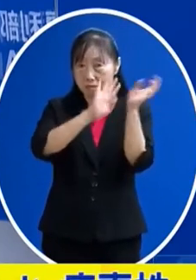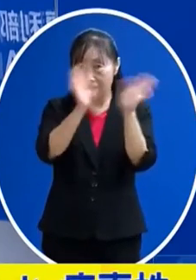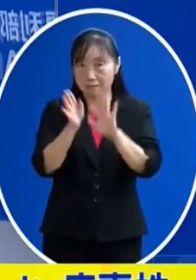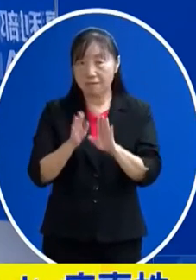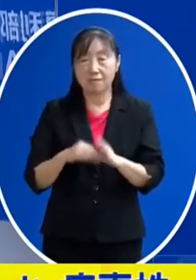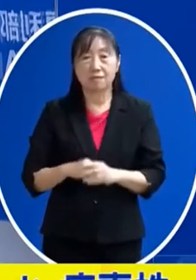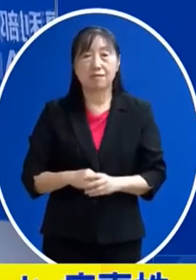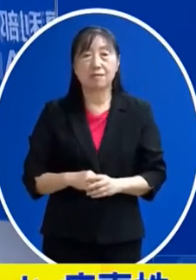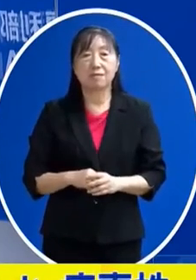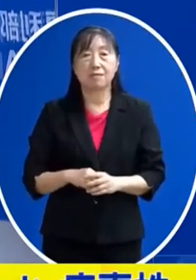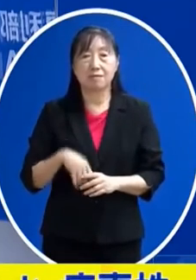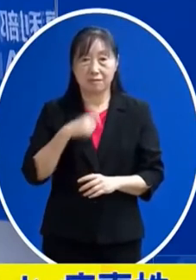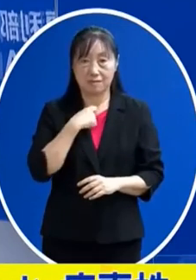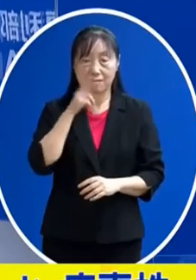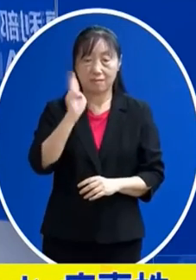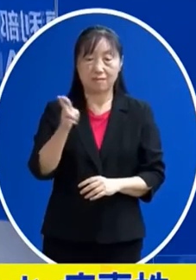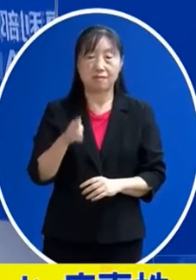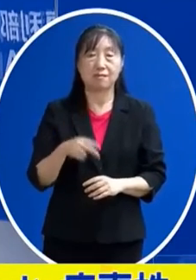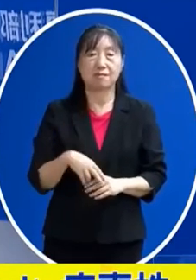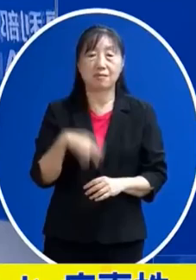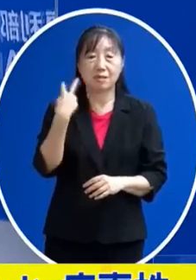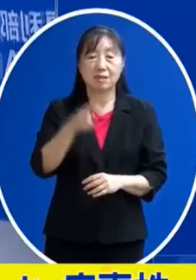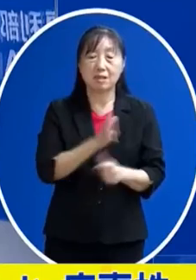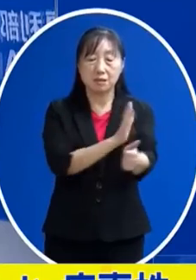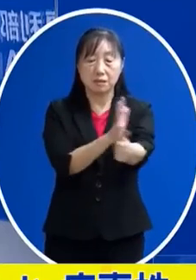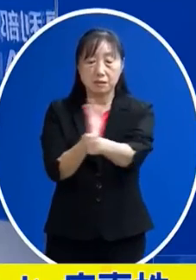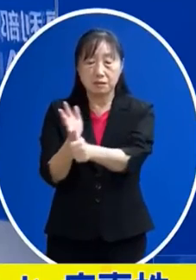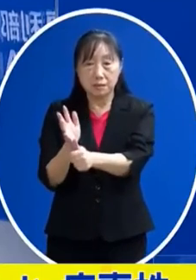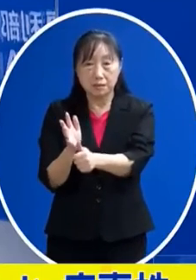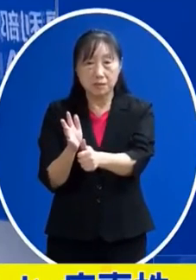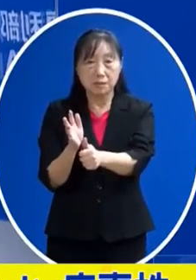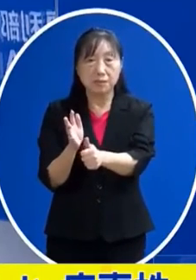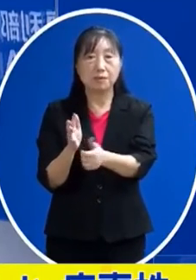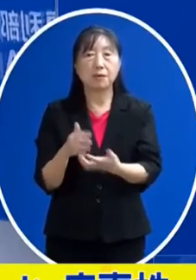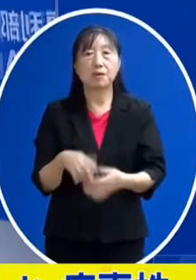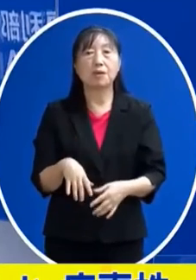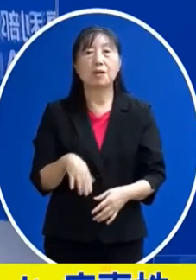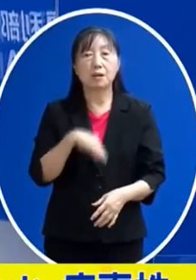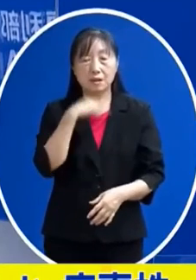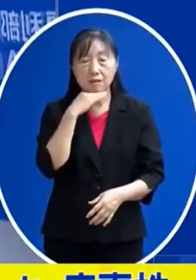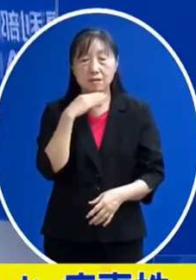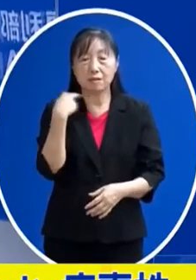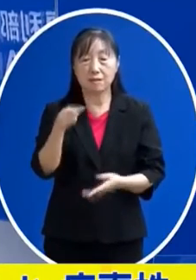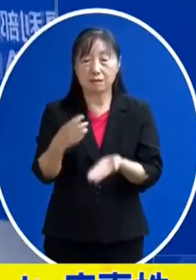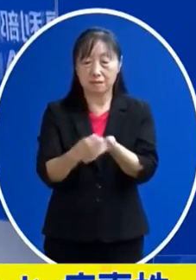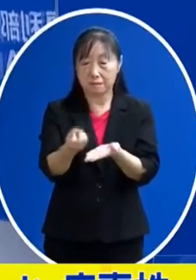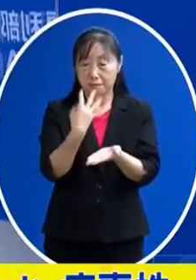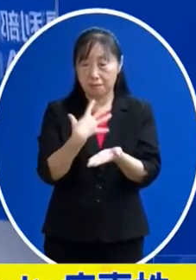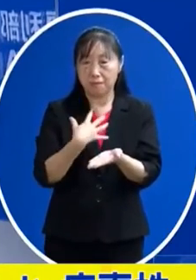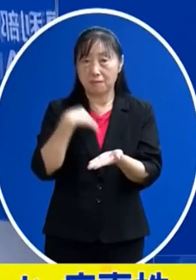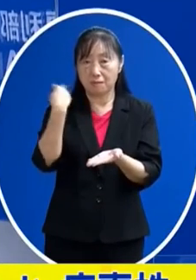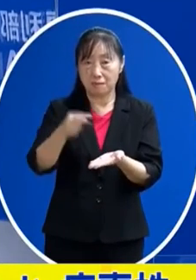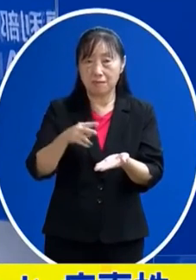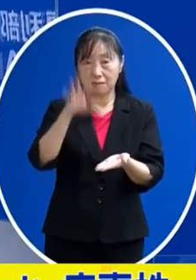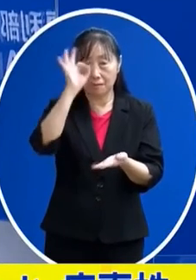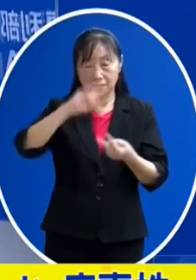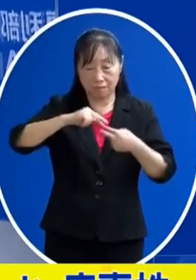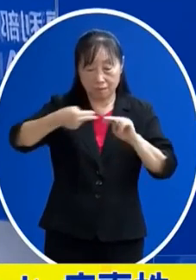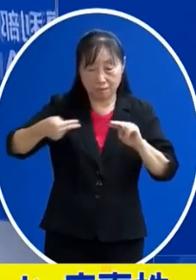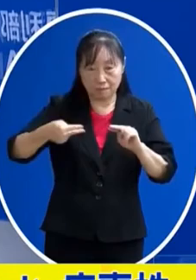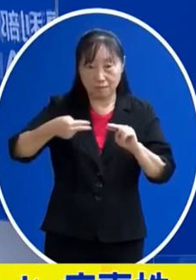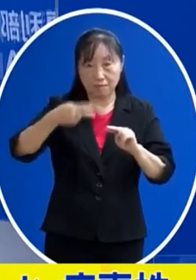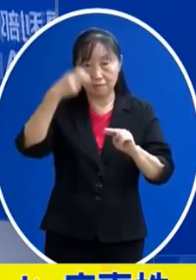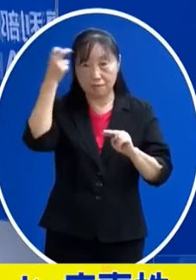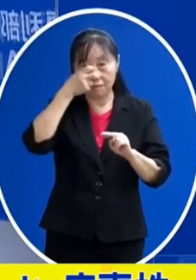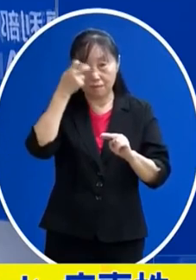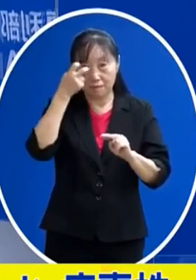还有待这个相关单位进一步调查之后再跟我们做回报。那我们也会看那个整个全基因定序的结果，再来厘